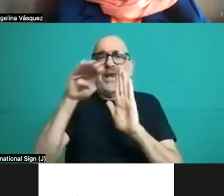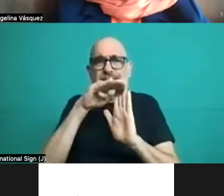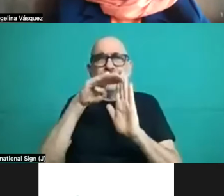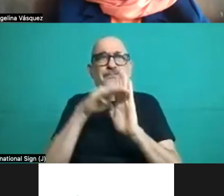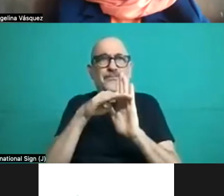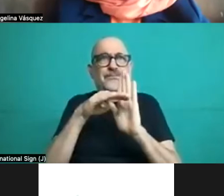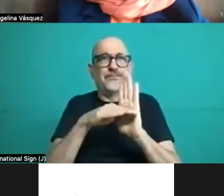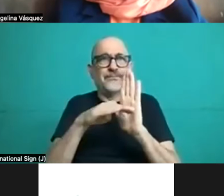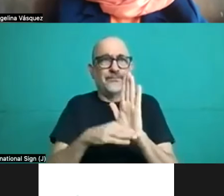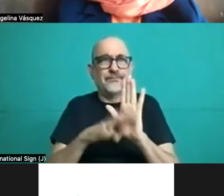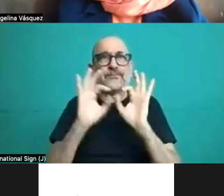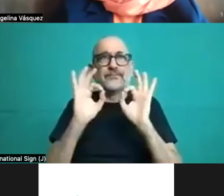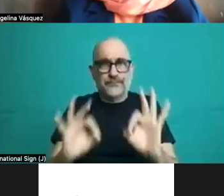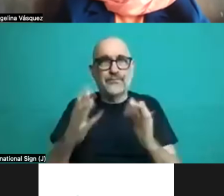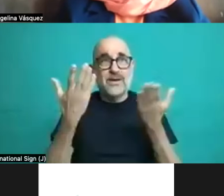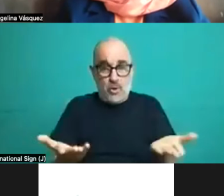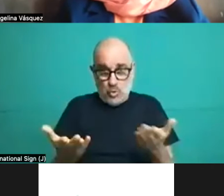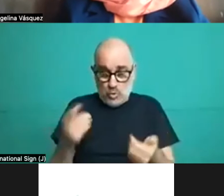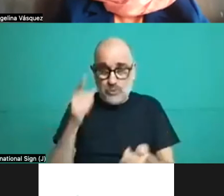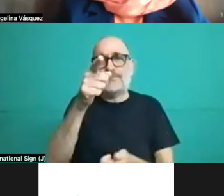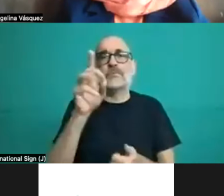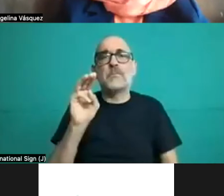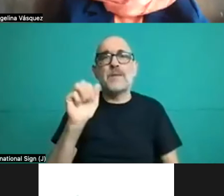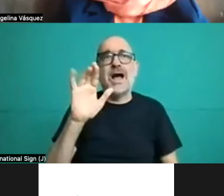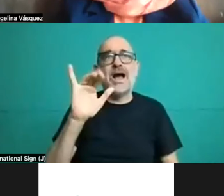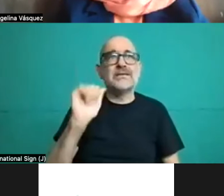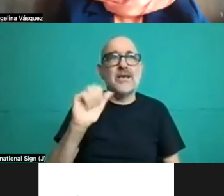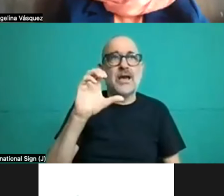Maria Clara Padovese, à vous, s'il vous plaît.